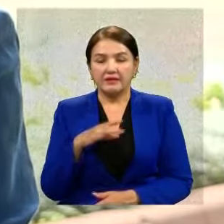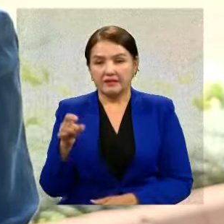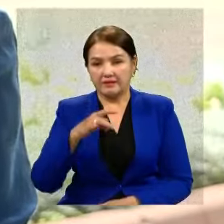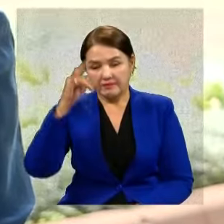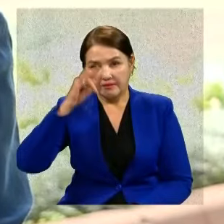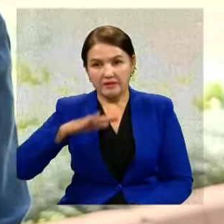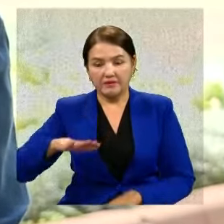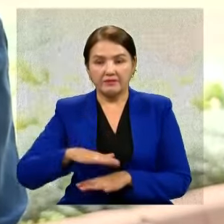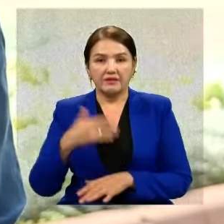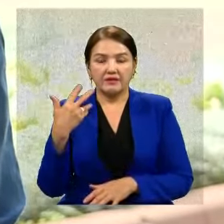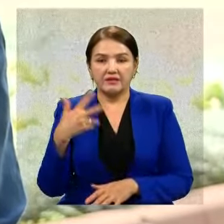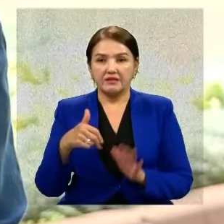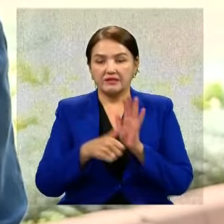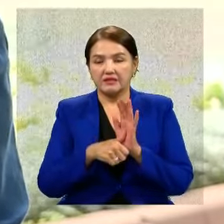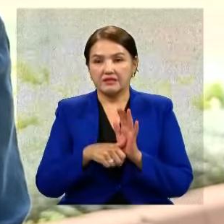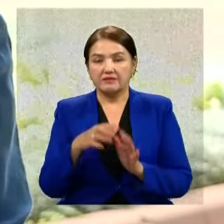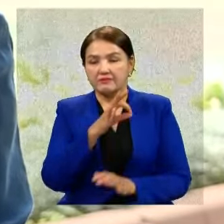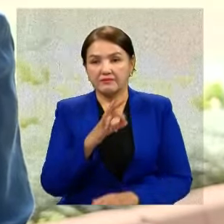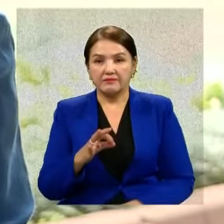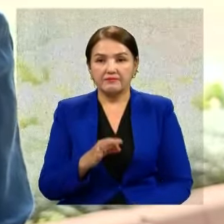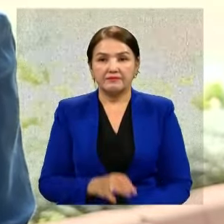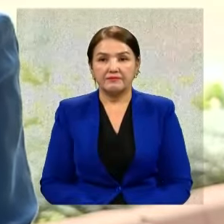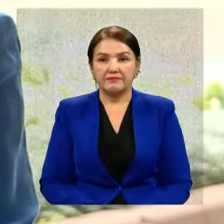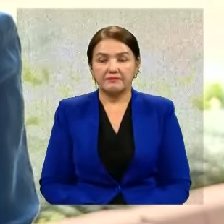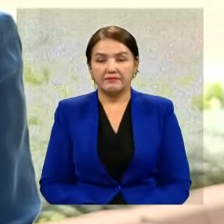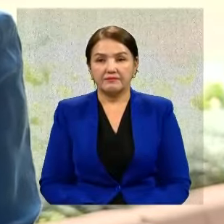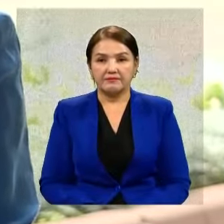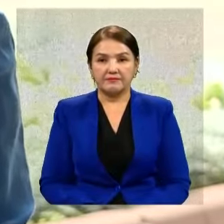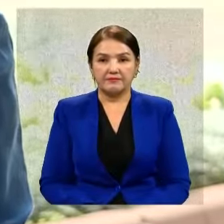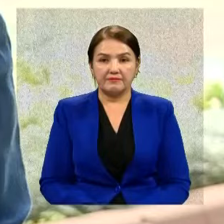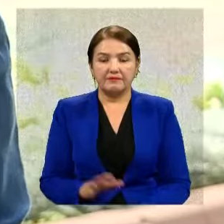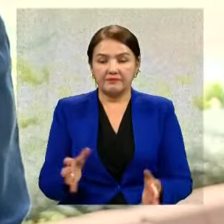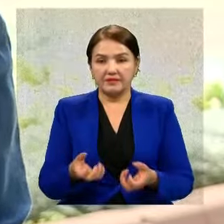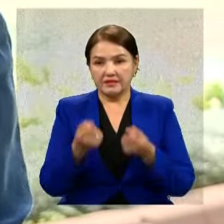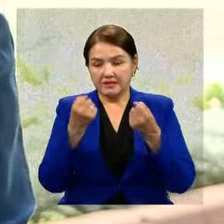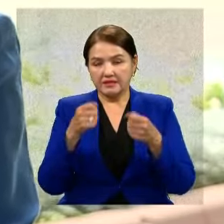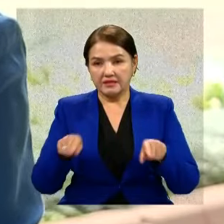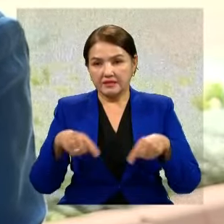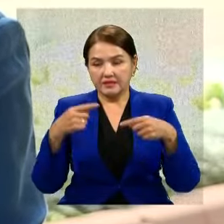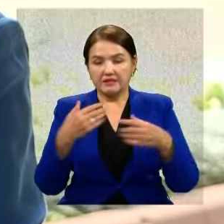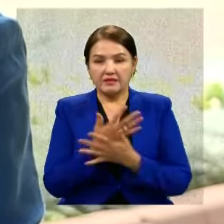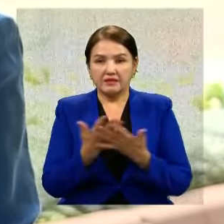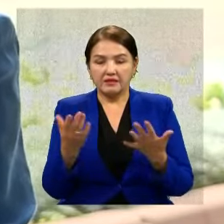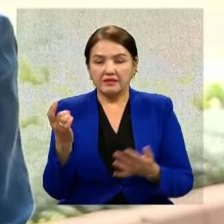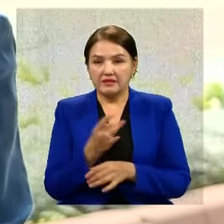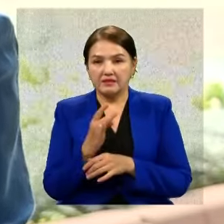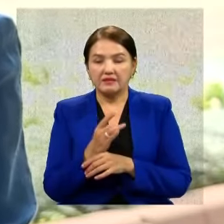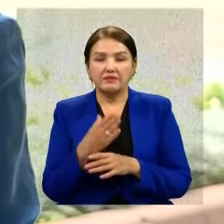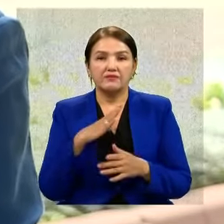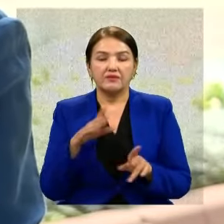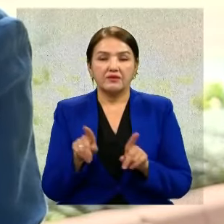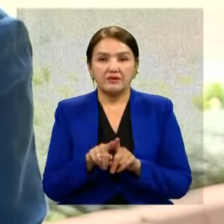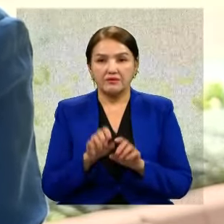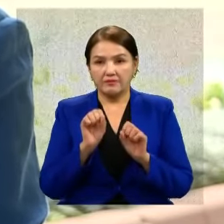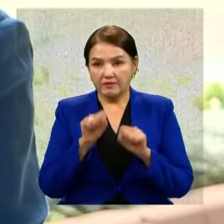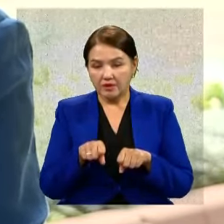Казахстан составил 36,4%. Он, получается, поднялся на несколько раз. Таким образом,